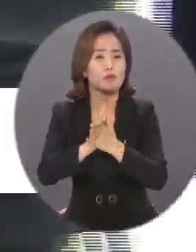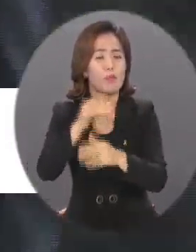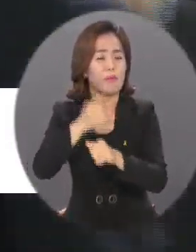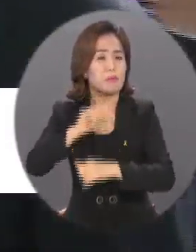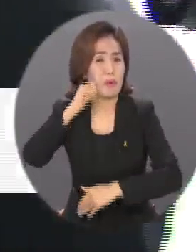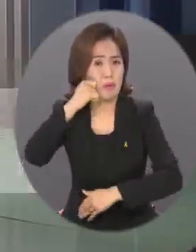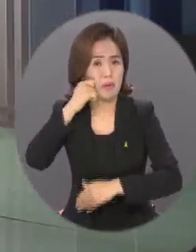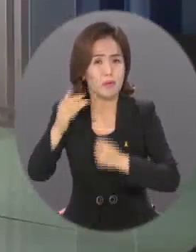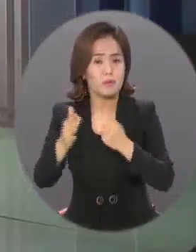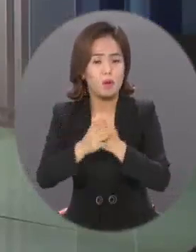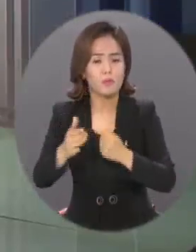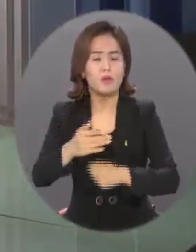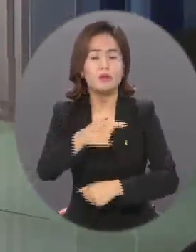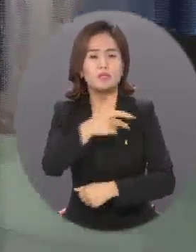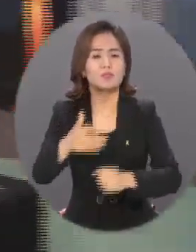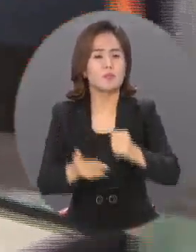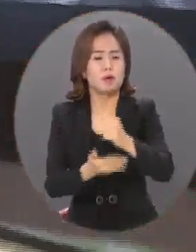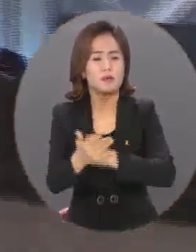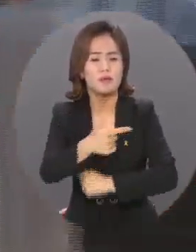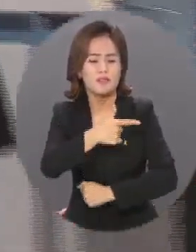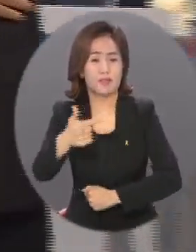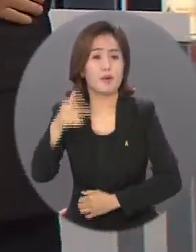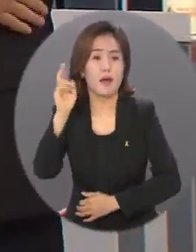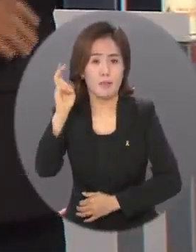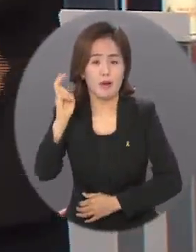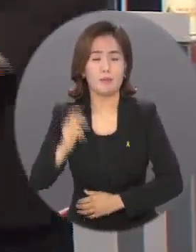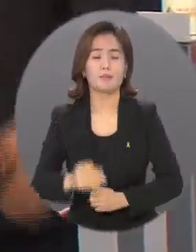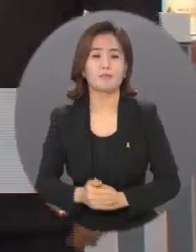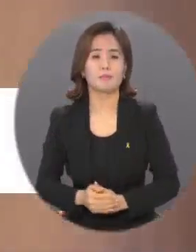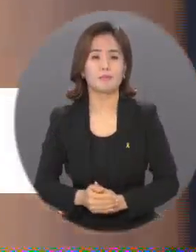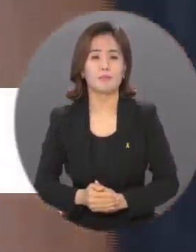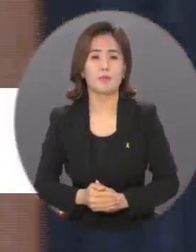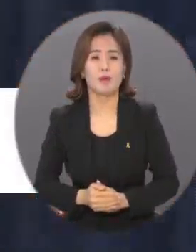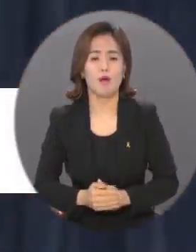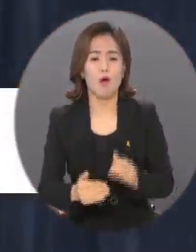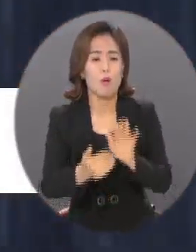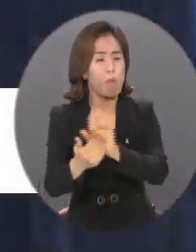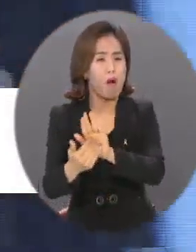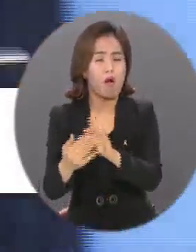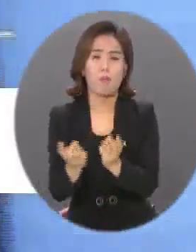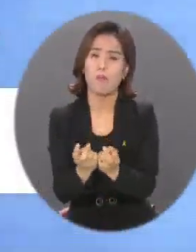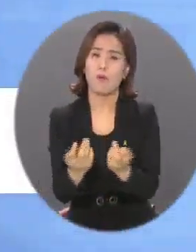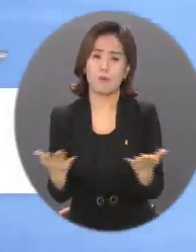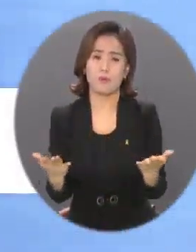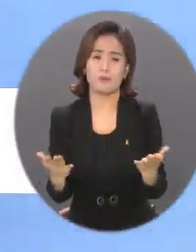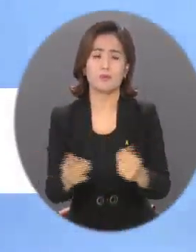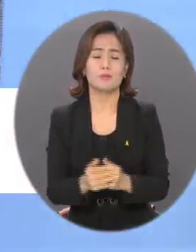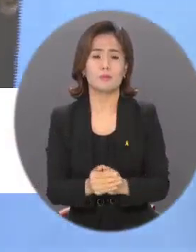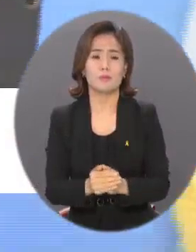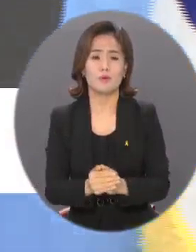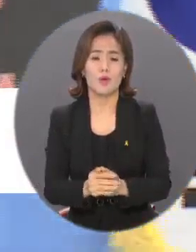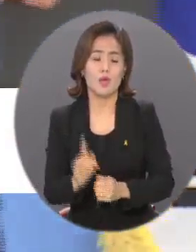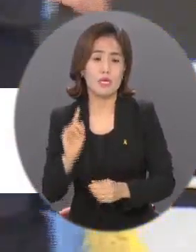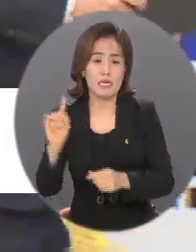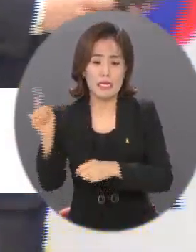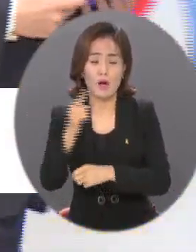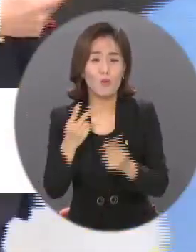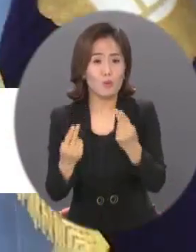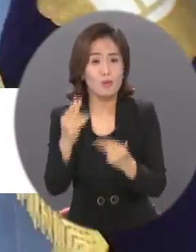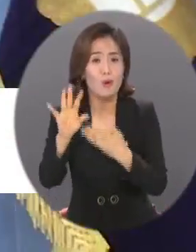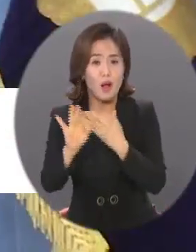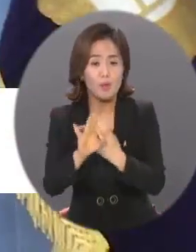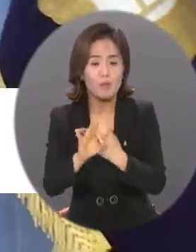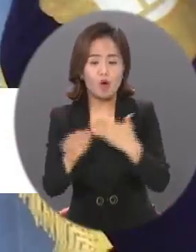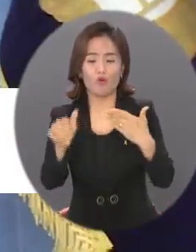점에서 그 파괴력이 클 것이란 분석이 있습니다. 대응할 수가 없는 거죠. 그러니까 야구로 치면 뭐 9회 말에